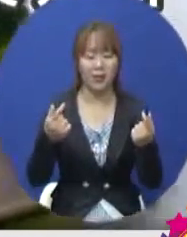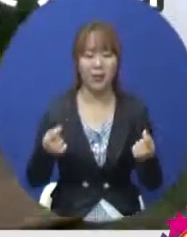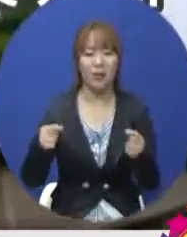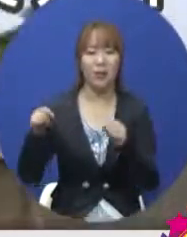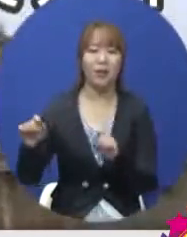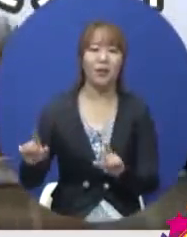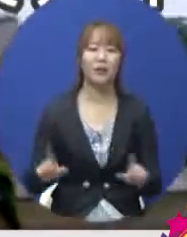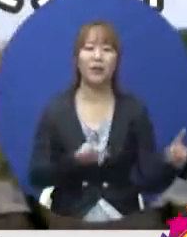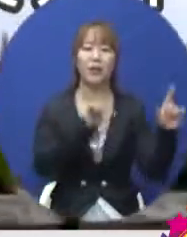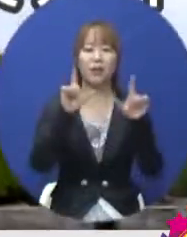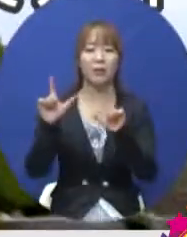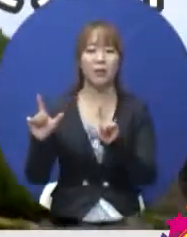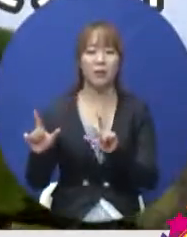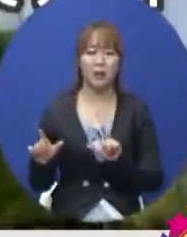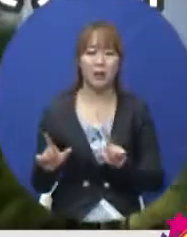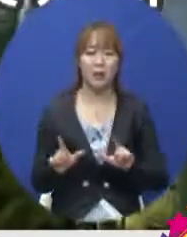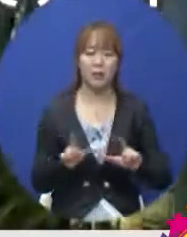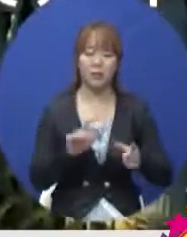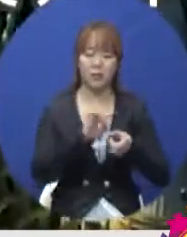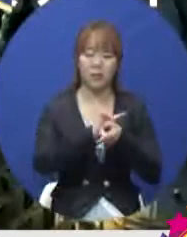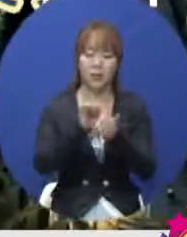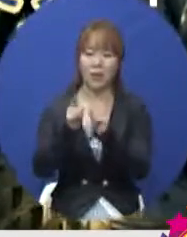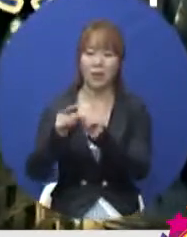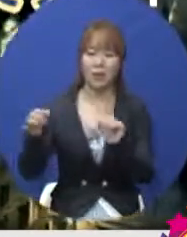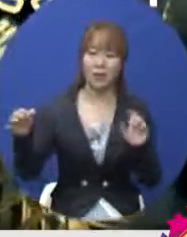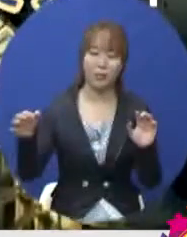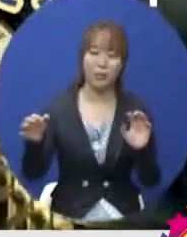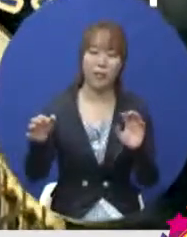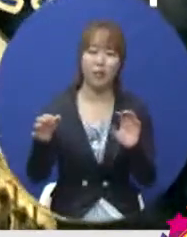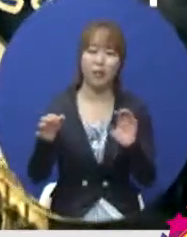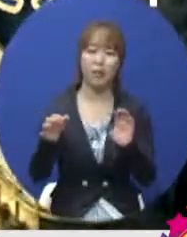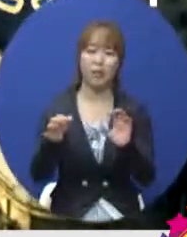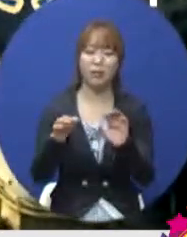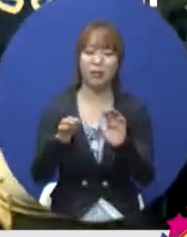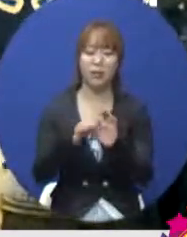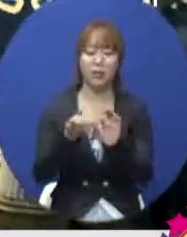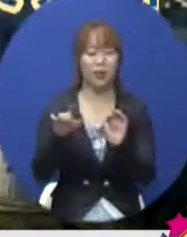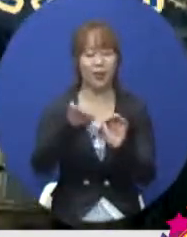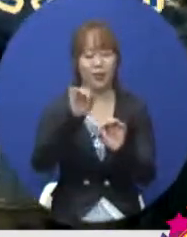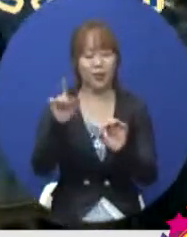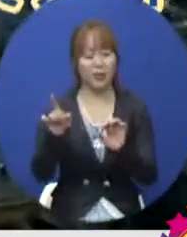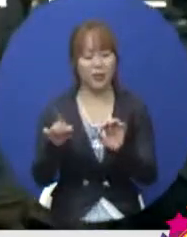이렇게 살라고 인연을 맺었나